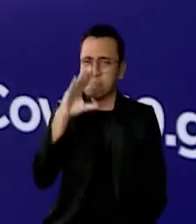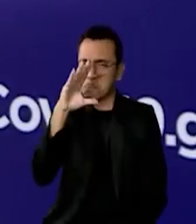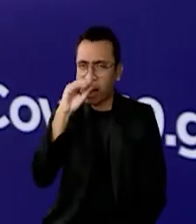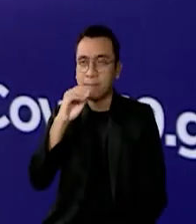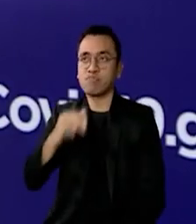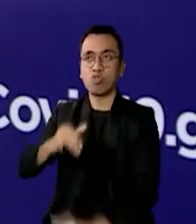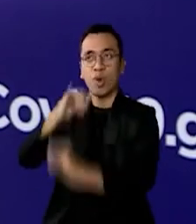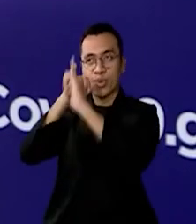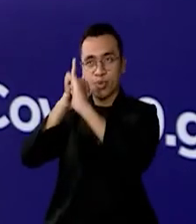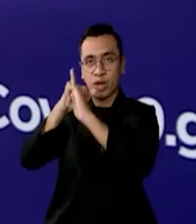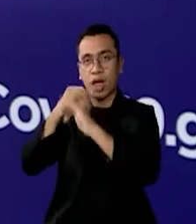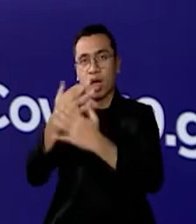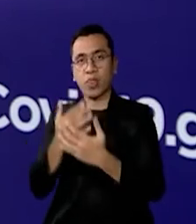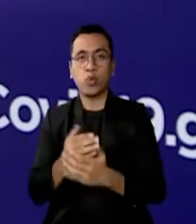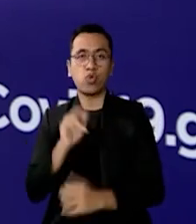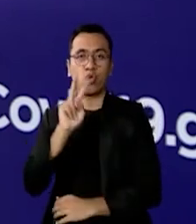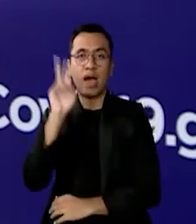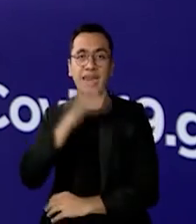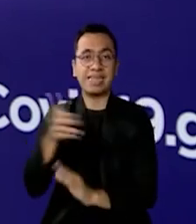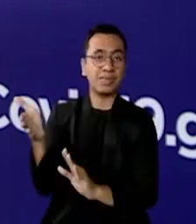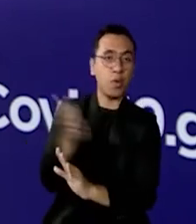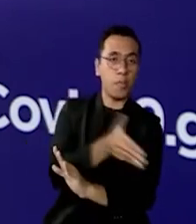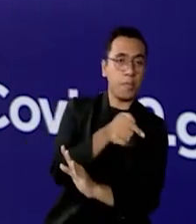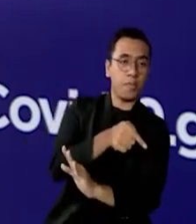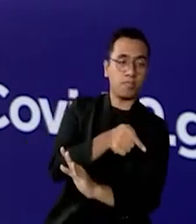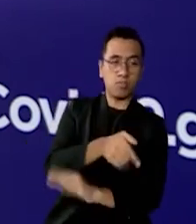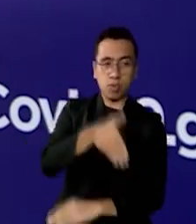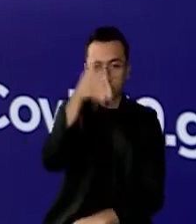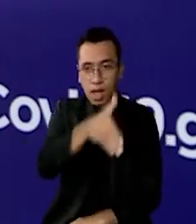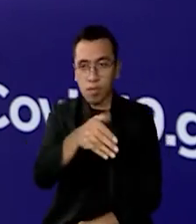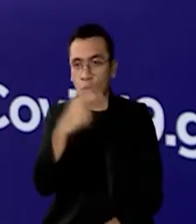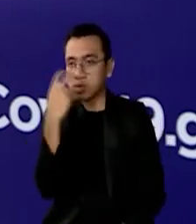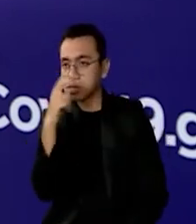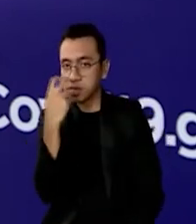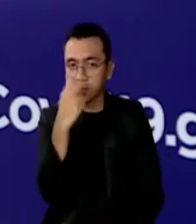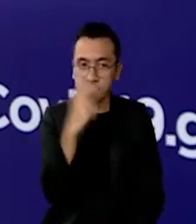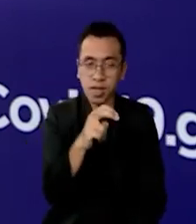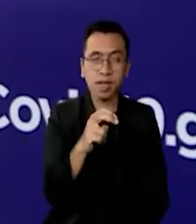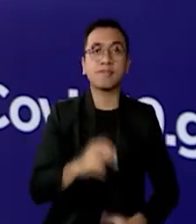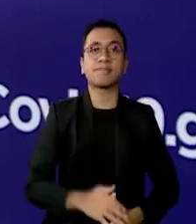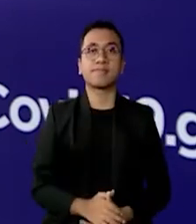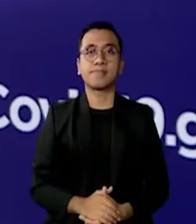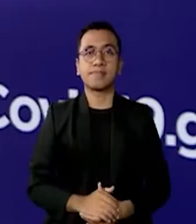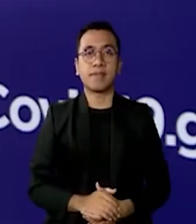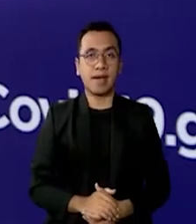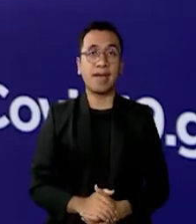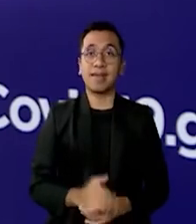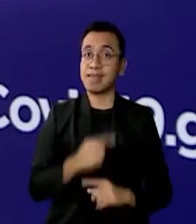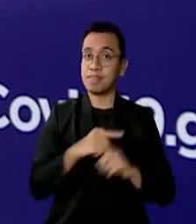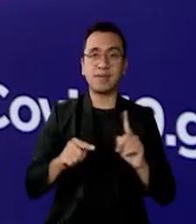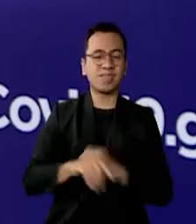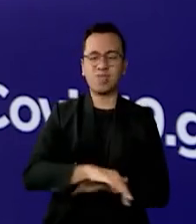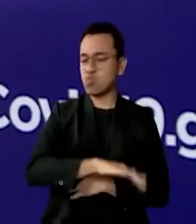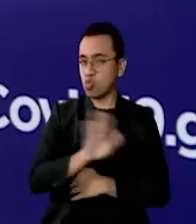kita akan syuting di hami 2-nya kita akan langsung ke lokasi melihat situasi yang ada di lapangan tapi yang pasti kita akan tutup semuanya